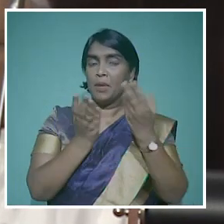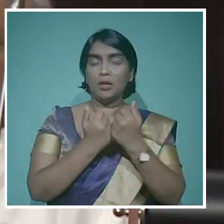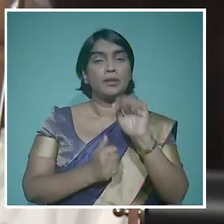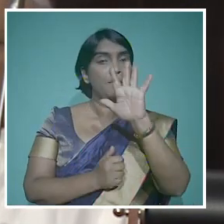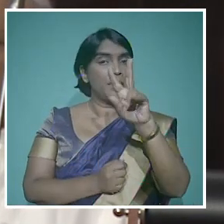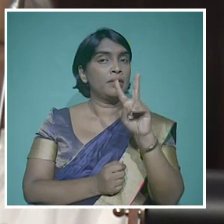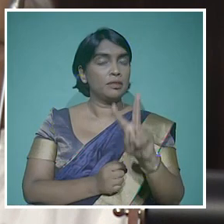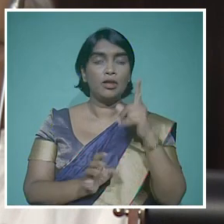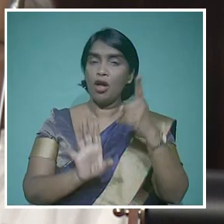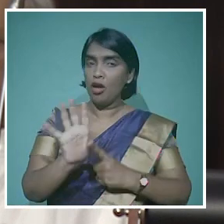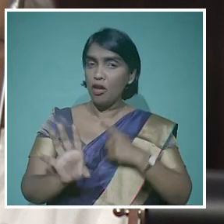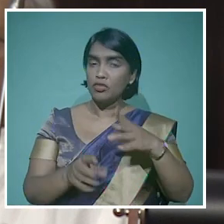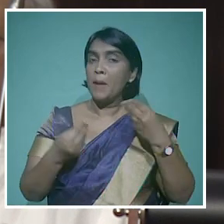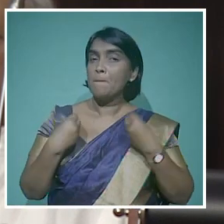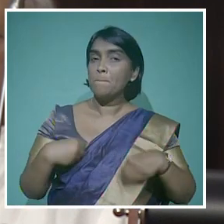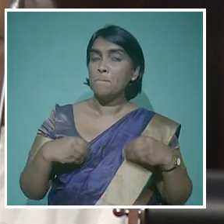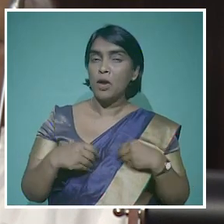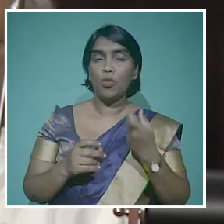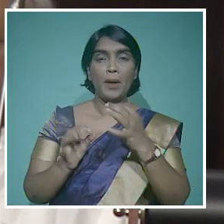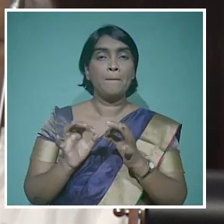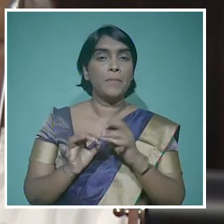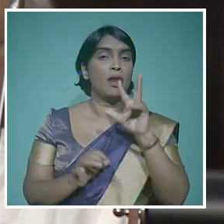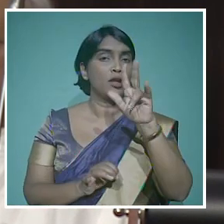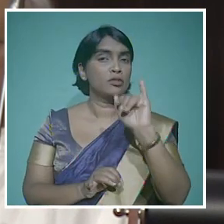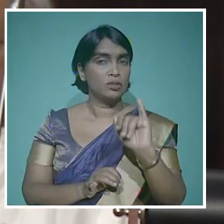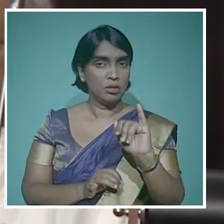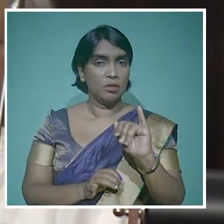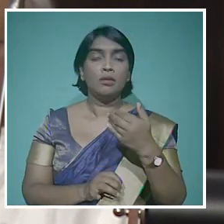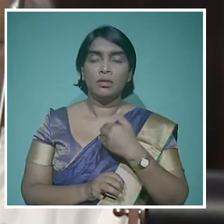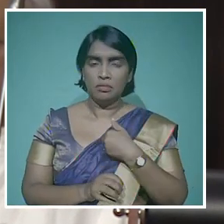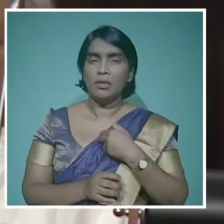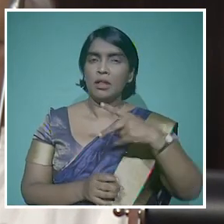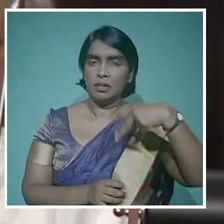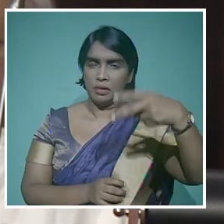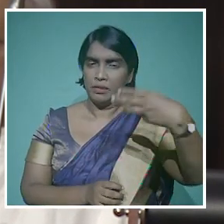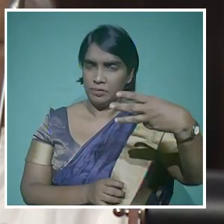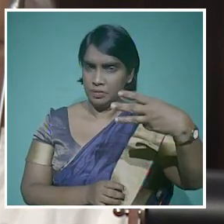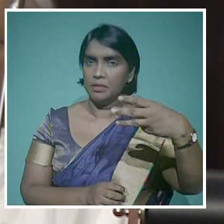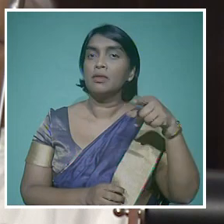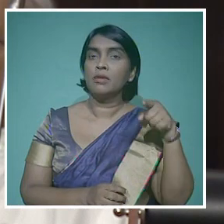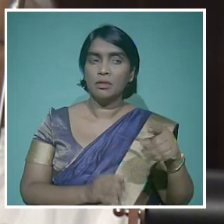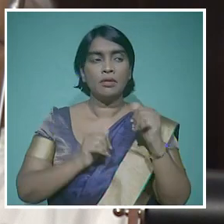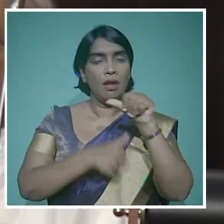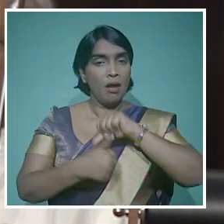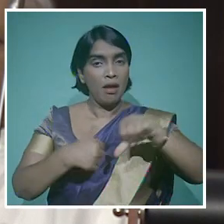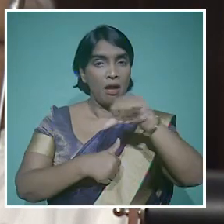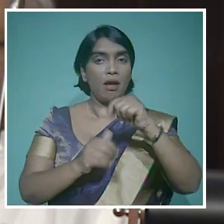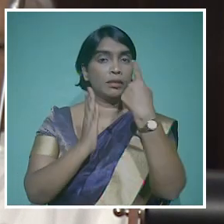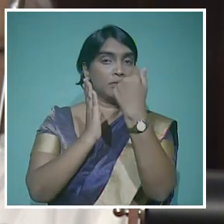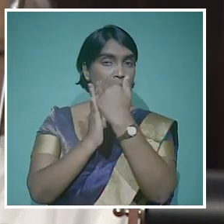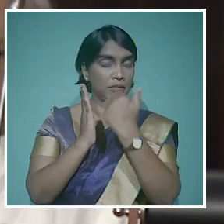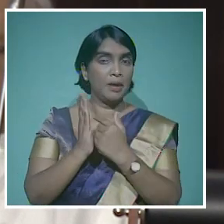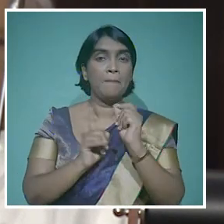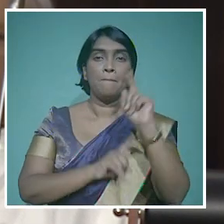52ක වසරක පාඩුව රුපියල් බිලියන 86යි. මම තව දින දෙක තුනකින් මේ ආයතන ලයිස්තුව